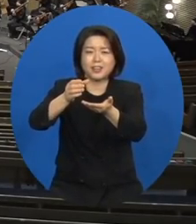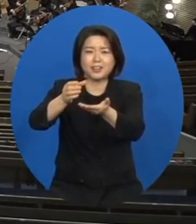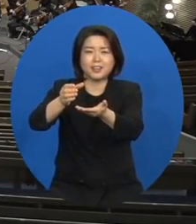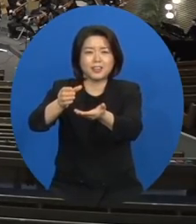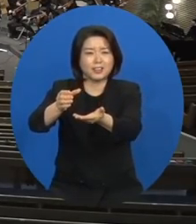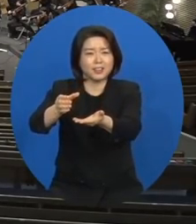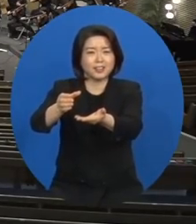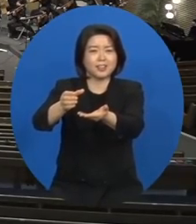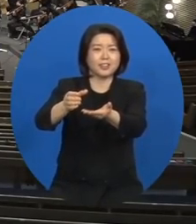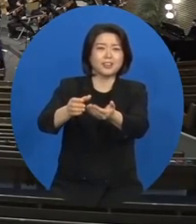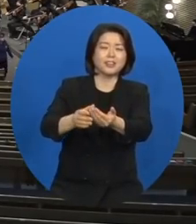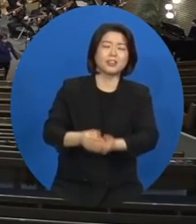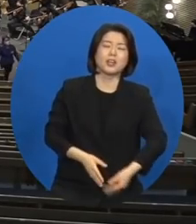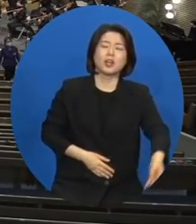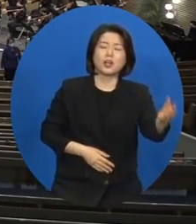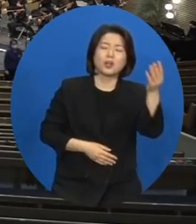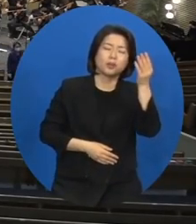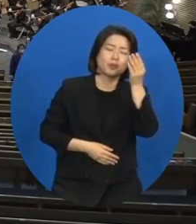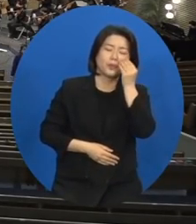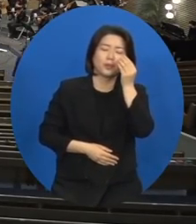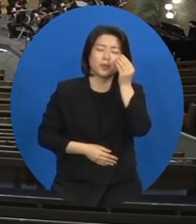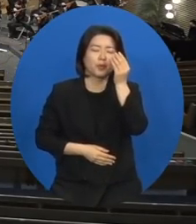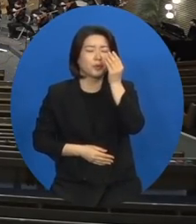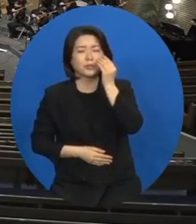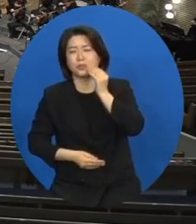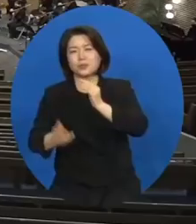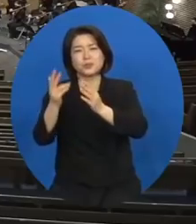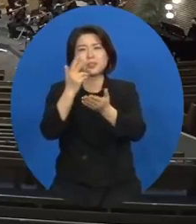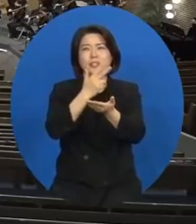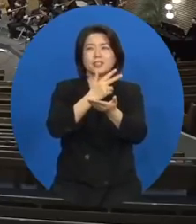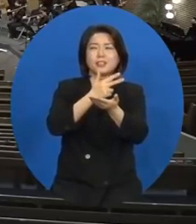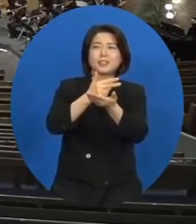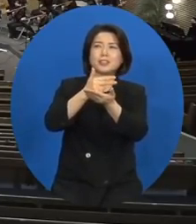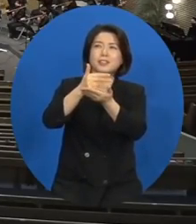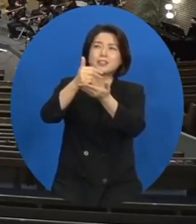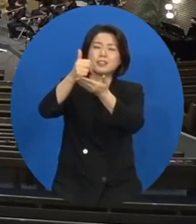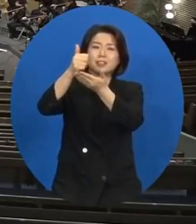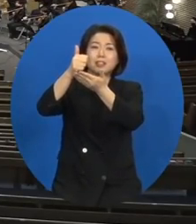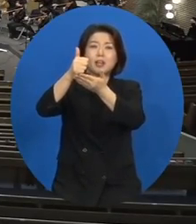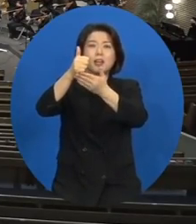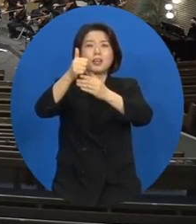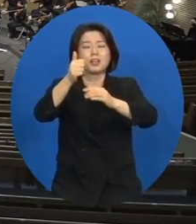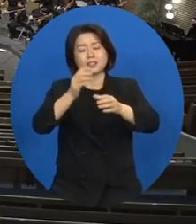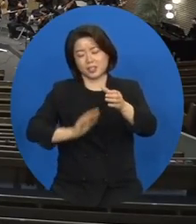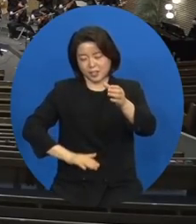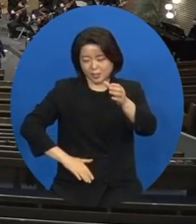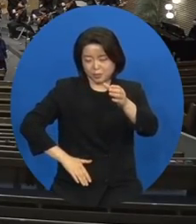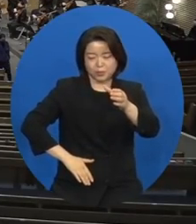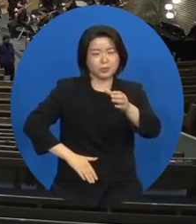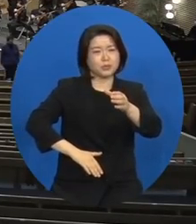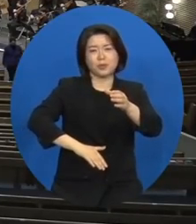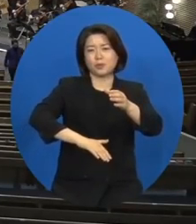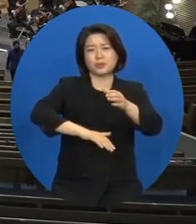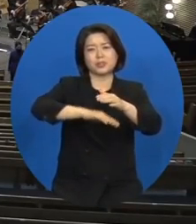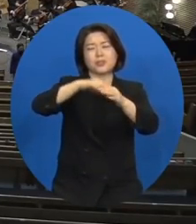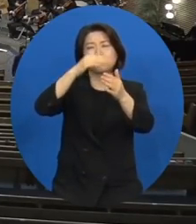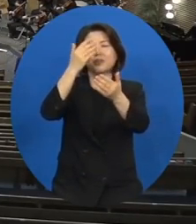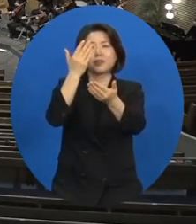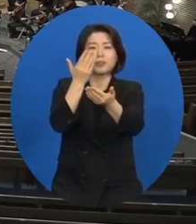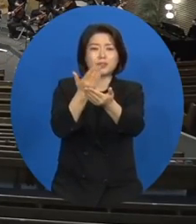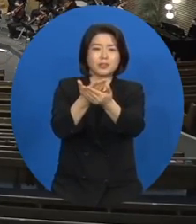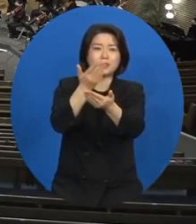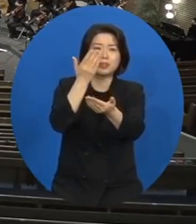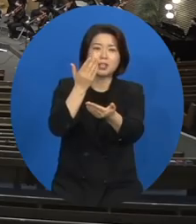아 뭐 주의 길 2 아 세우 쏘서